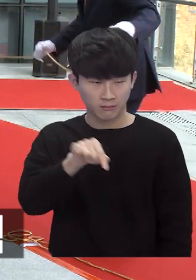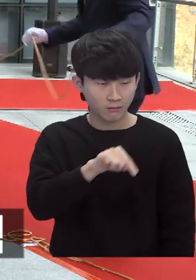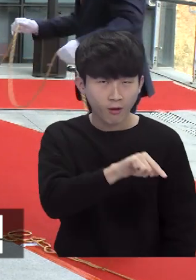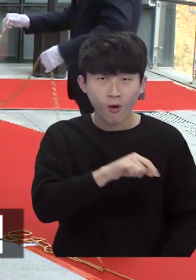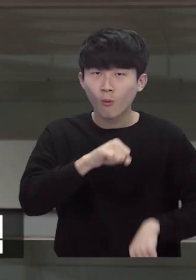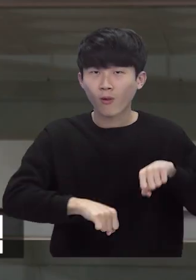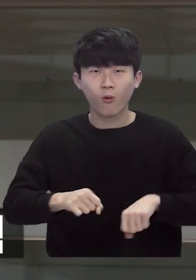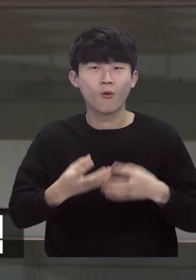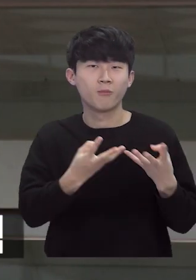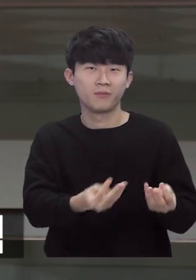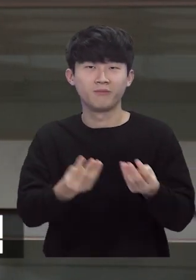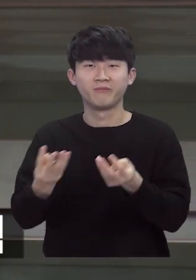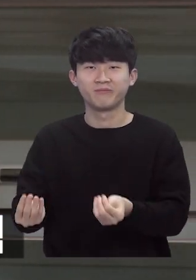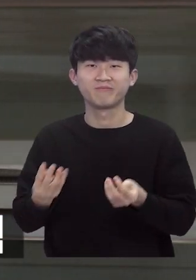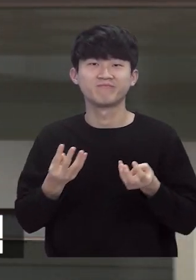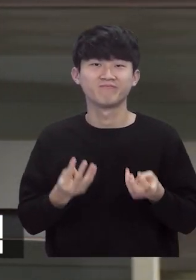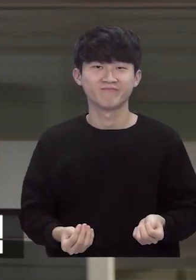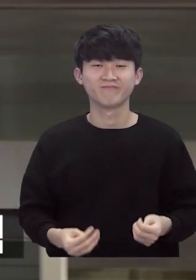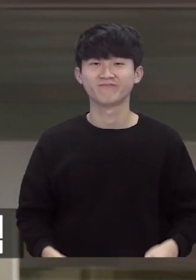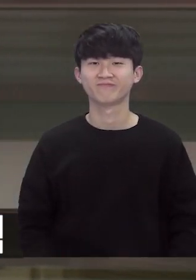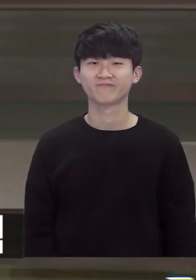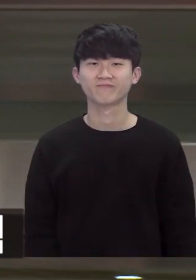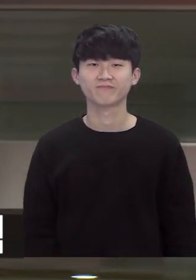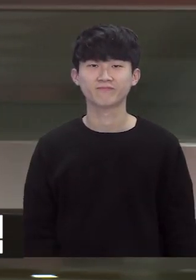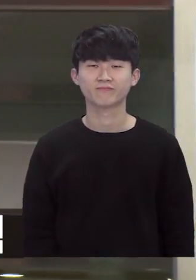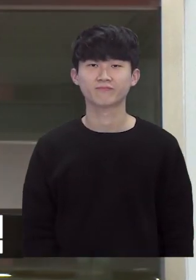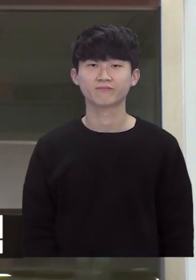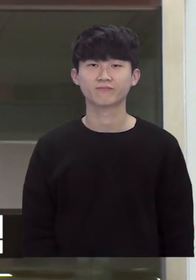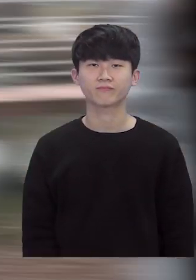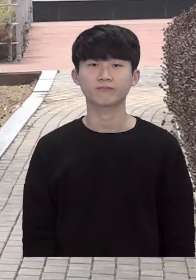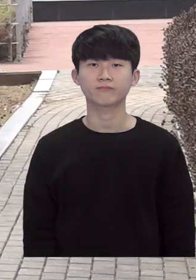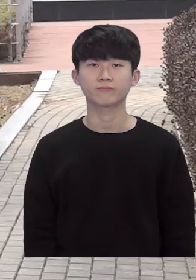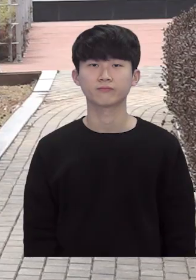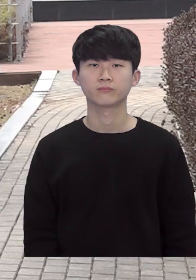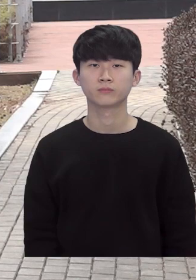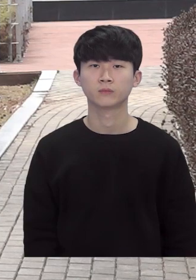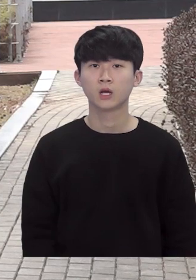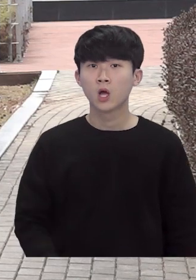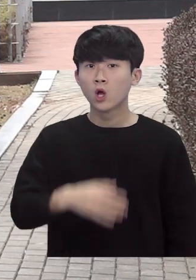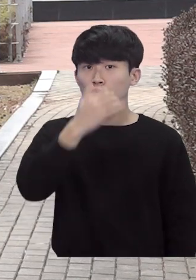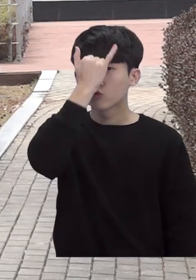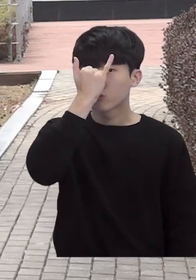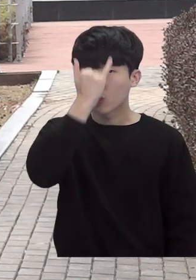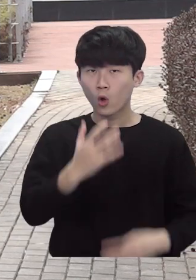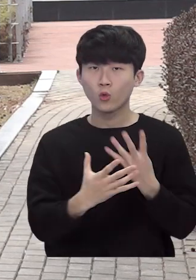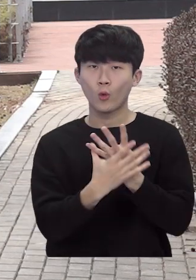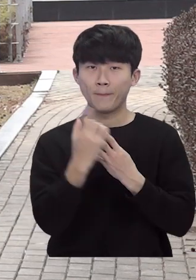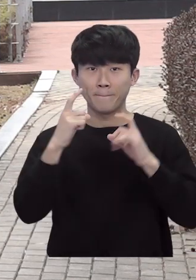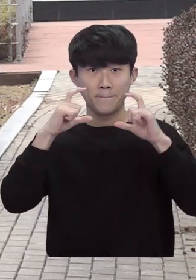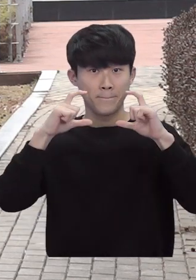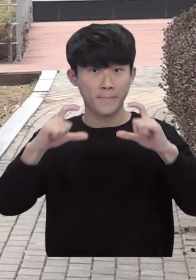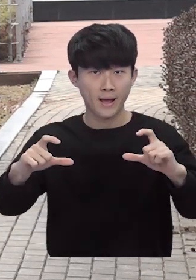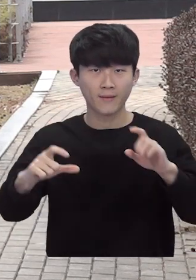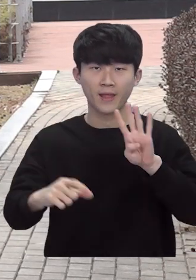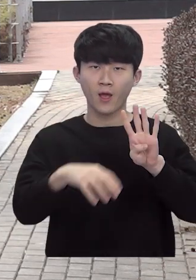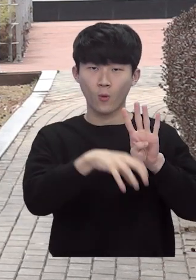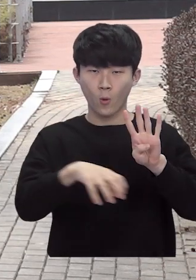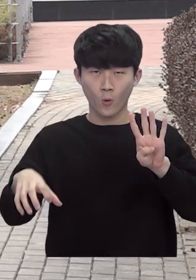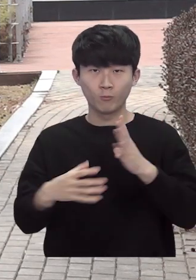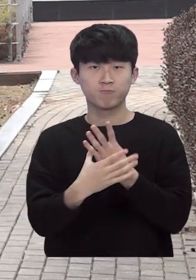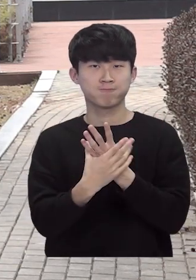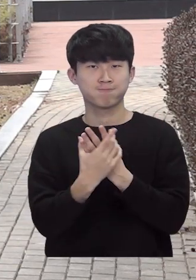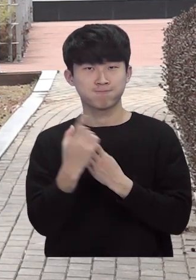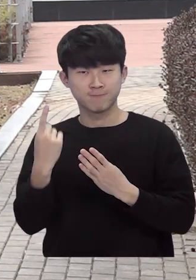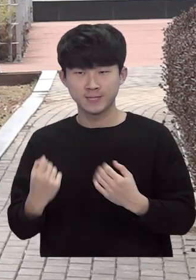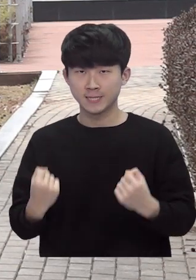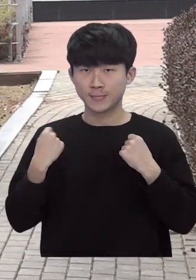등 긴밀하게 충청권 초광역협력을 이어오고 있습니다. 이번 충청시대 선포를 계기로 충청권 4개